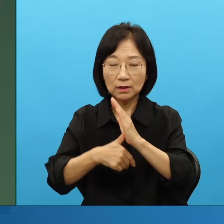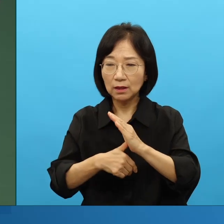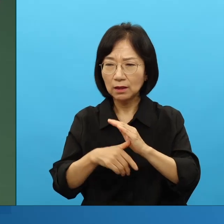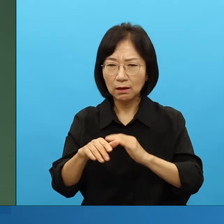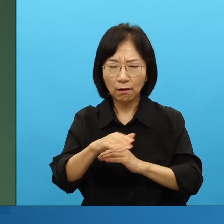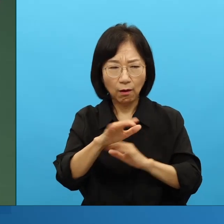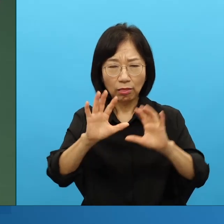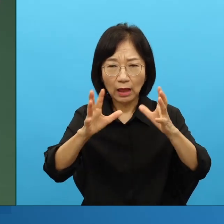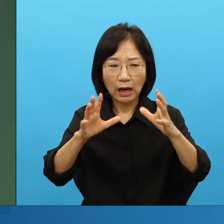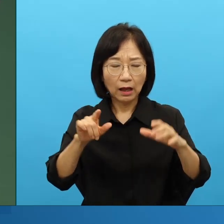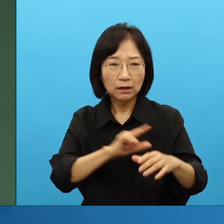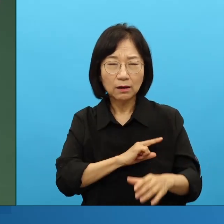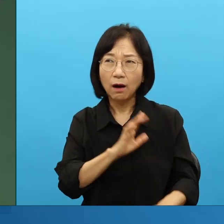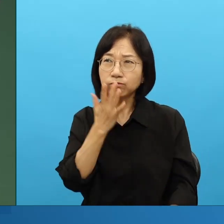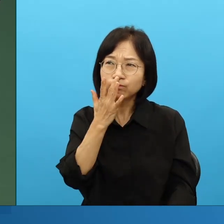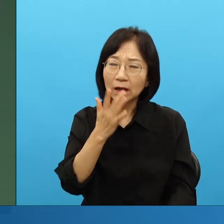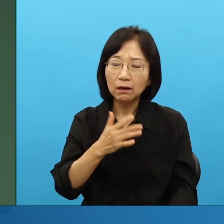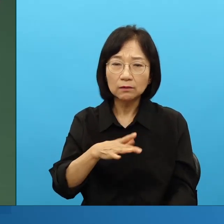나라입니다.